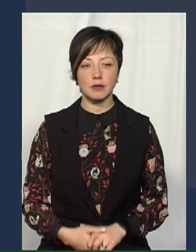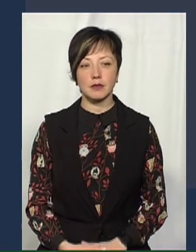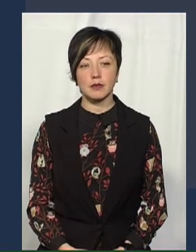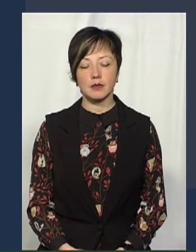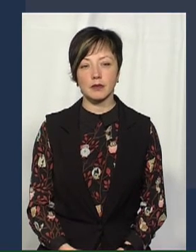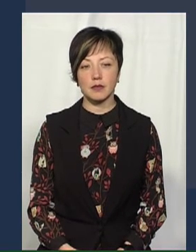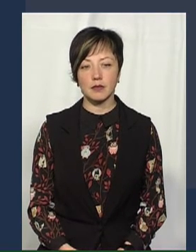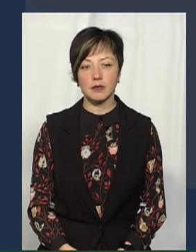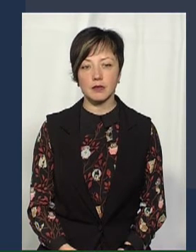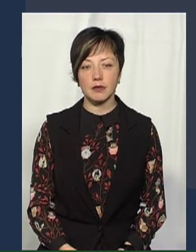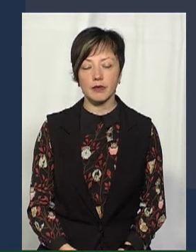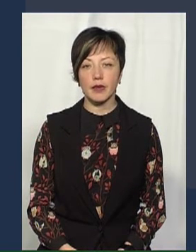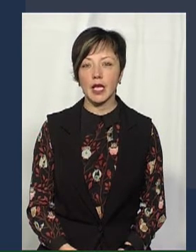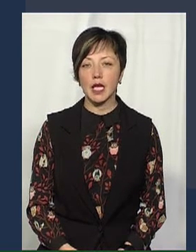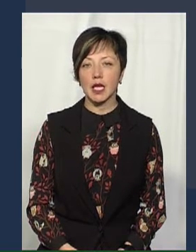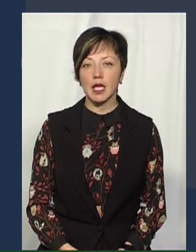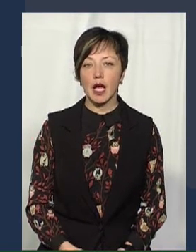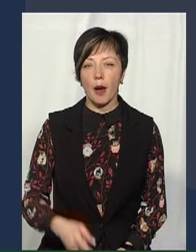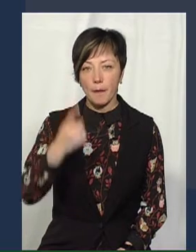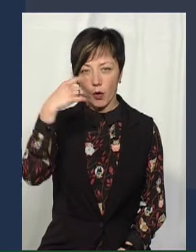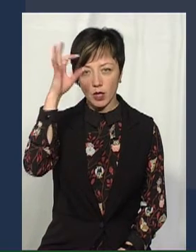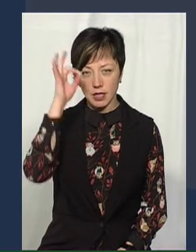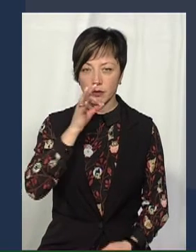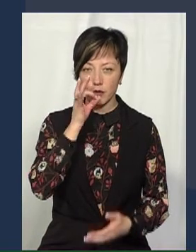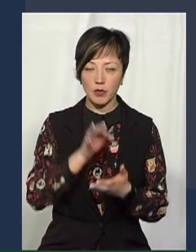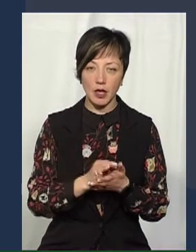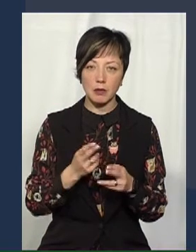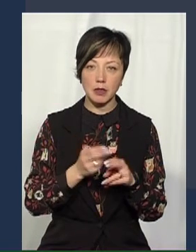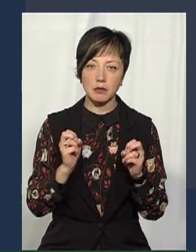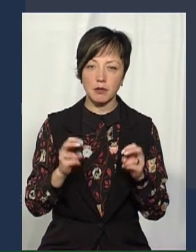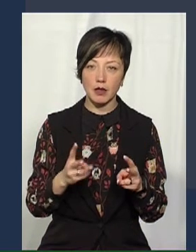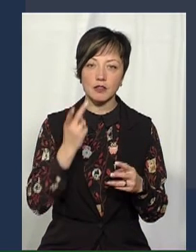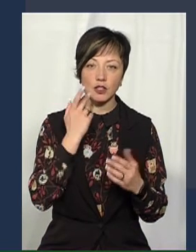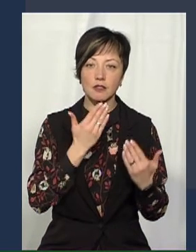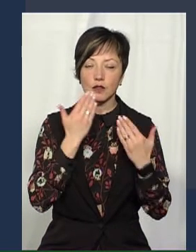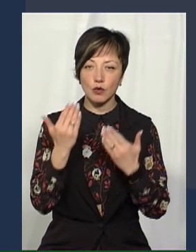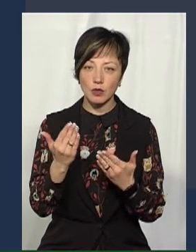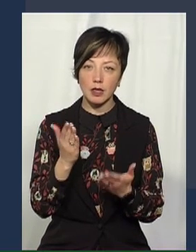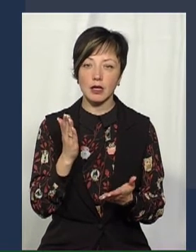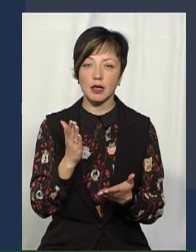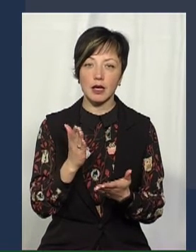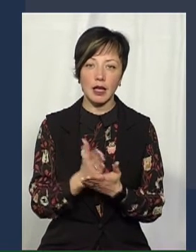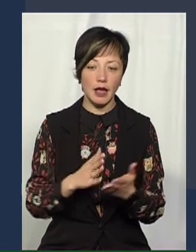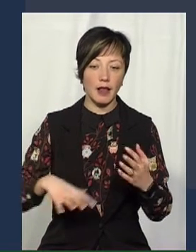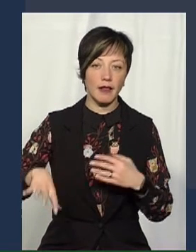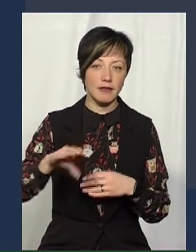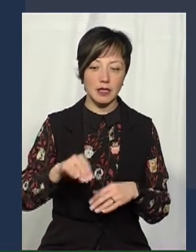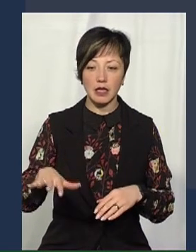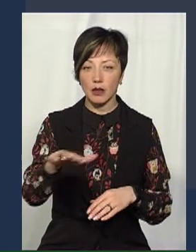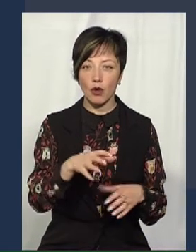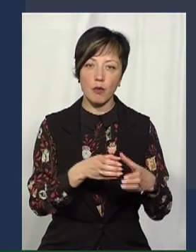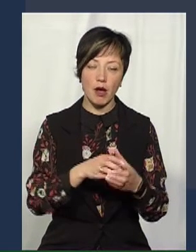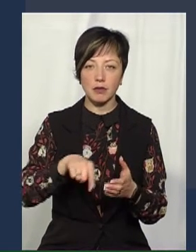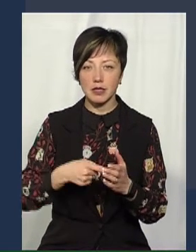Запит саме на поліцейського, який буде відповідати за безпеку, до якого можна завжди звернутися, він є на всіх територіях, незалежно громада,